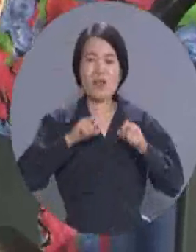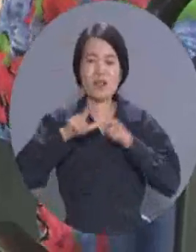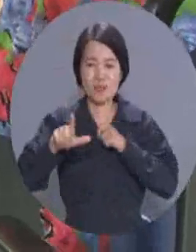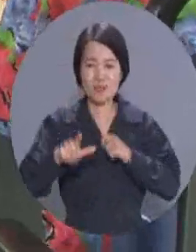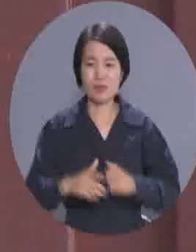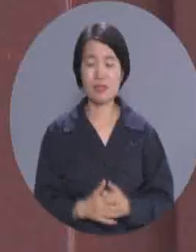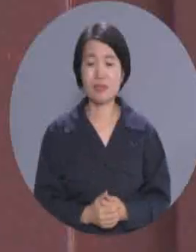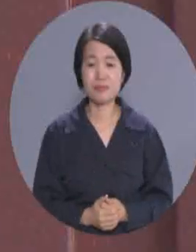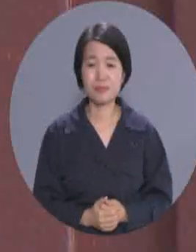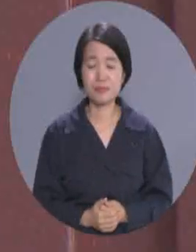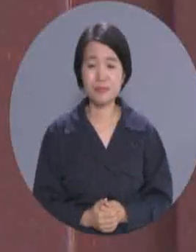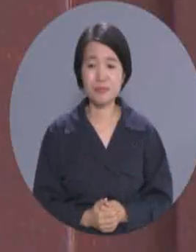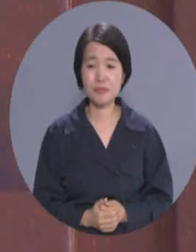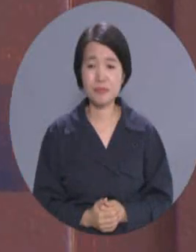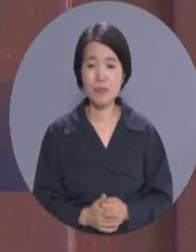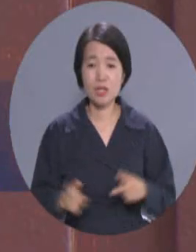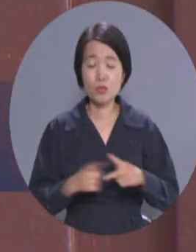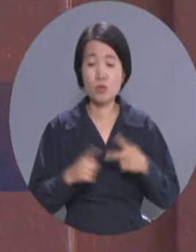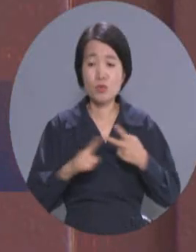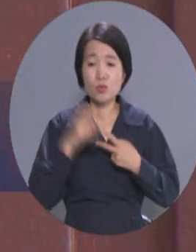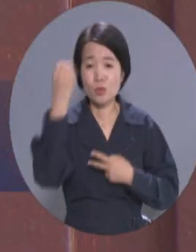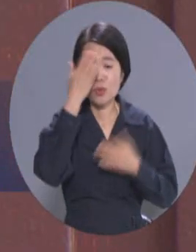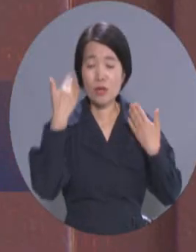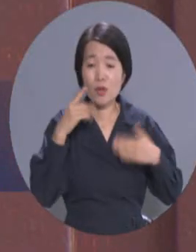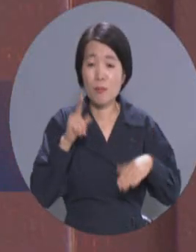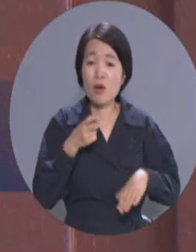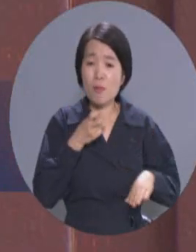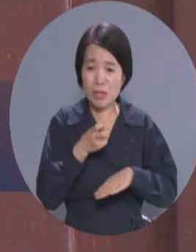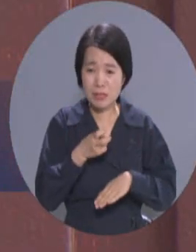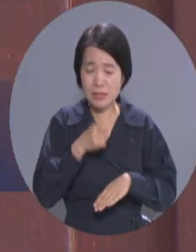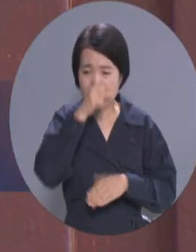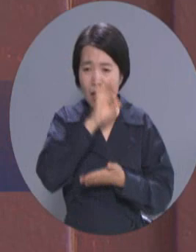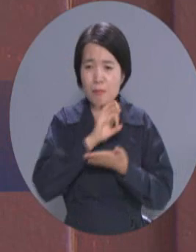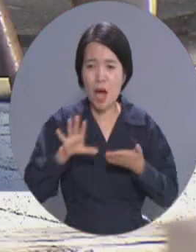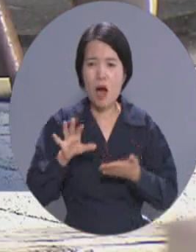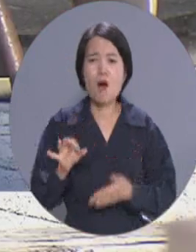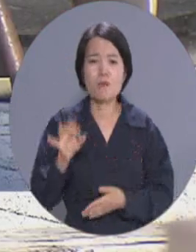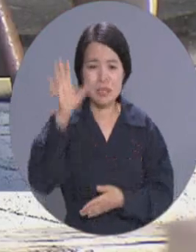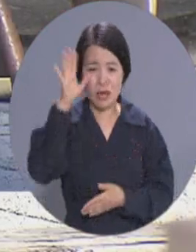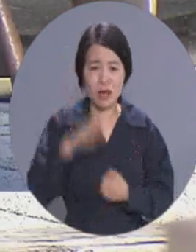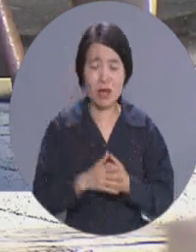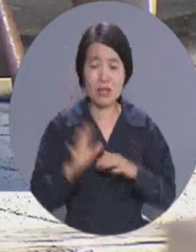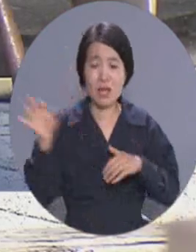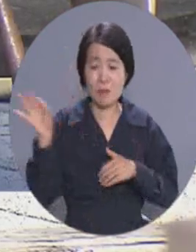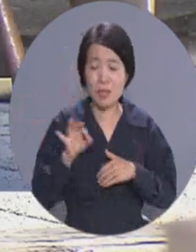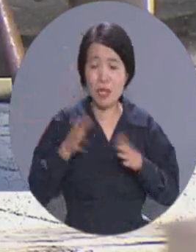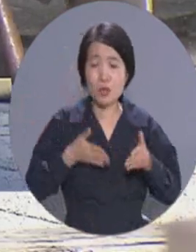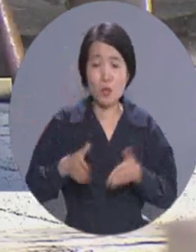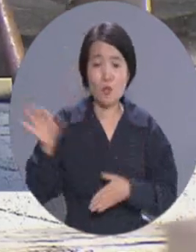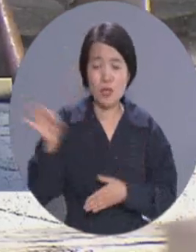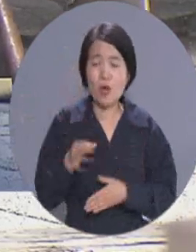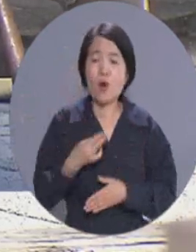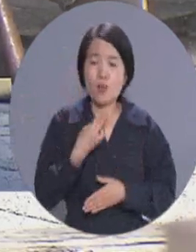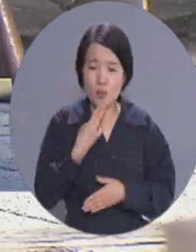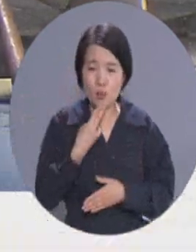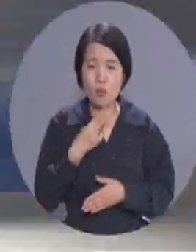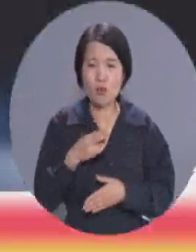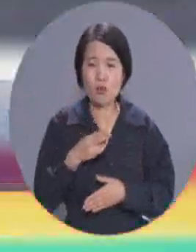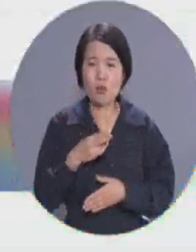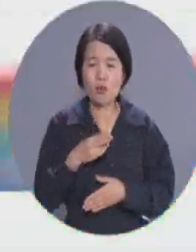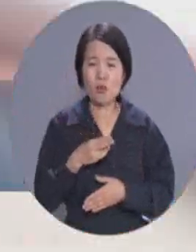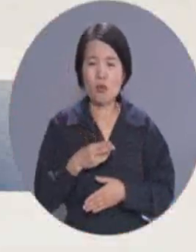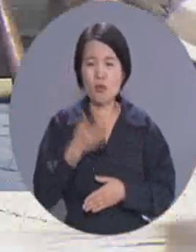대부분입니다. 초중고 100원권 사온 것도 생각보다 많이 나가더라고요. 국비나 도비 지원되는 것도 아니고 하기가